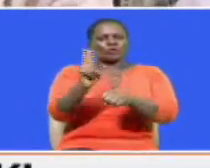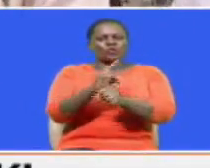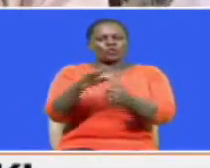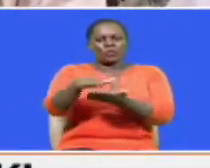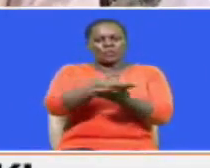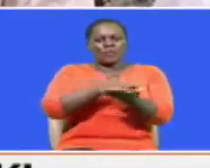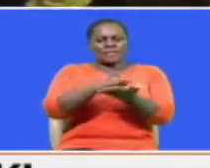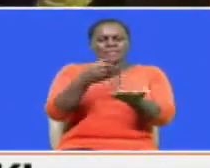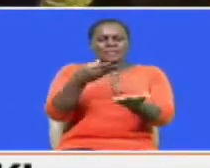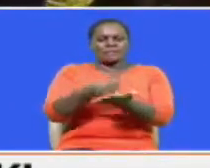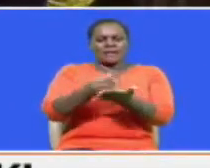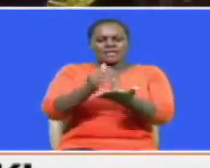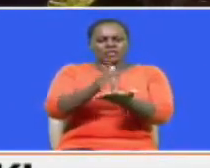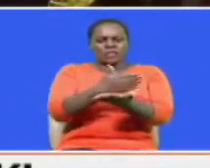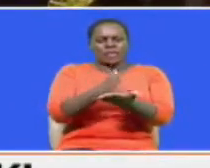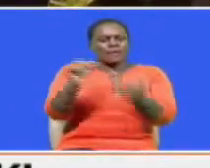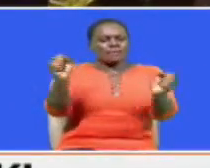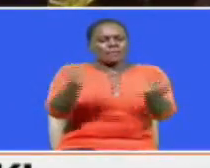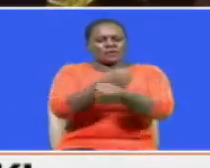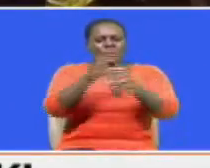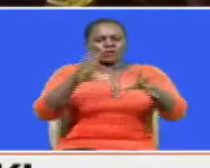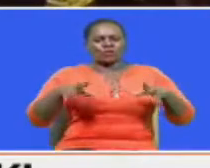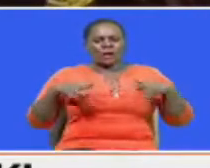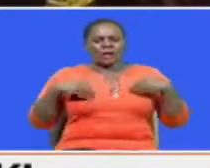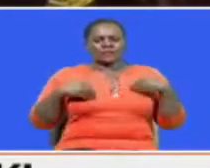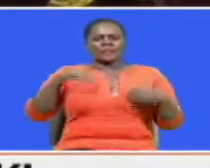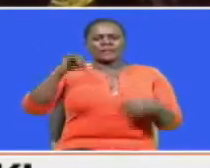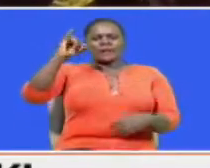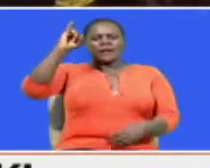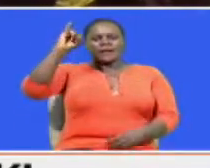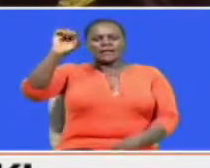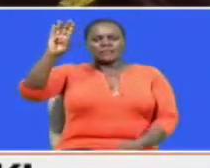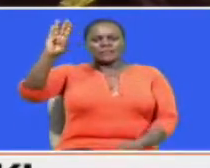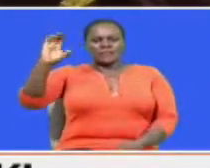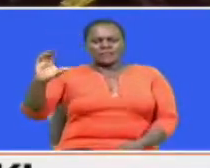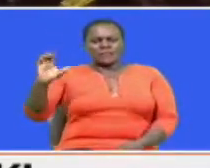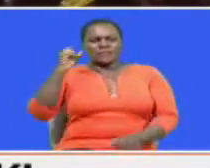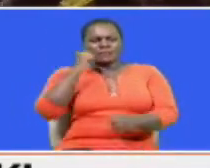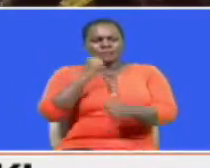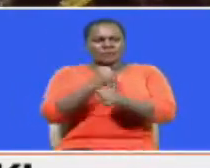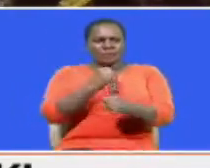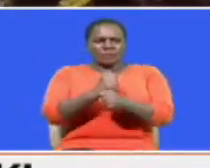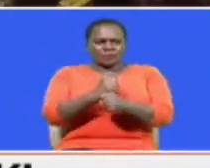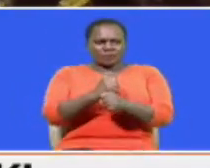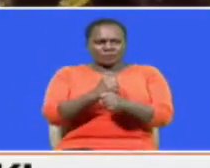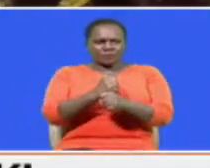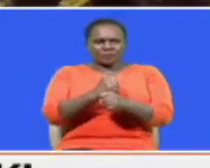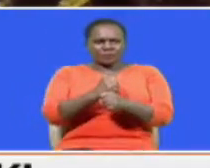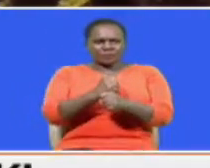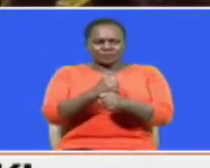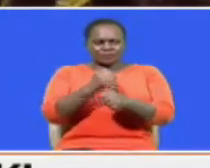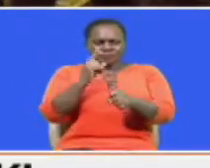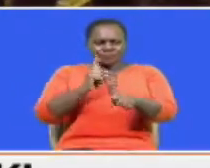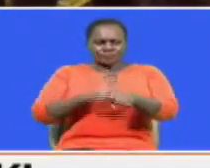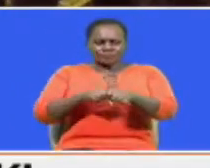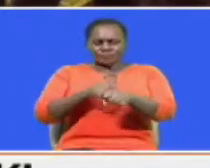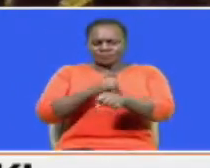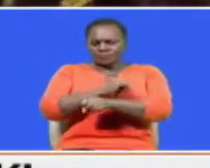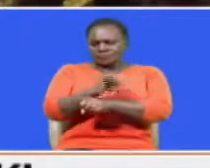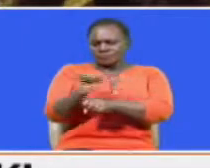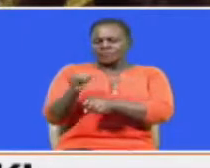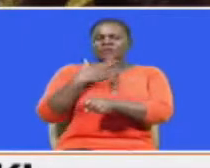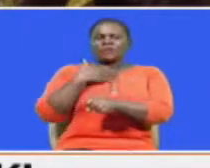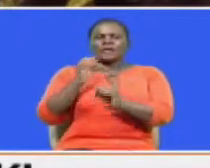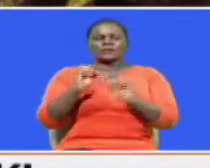kugawa rasilimali. Hatuwezi kubali IEBC ikitengenezwa na boundaries delimitation ikifanyika. We do